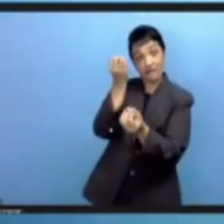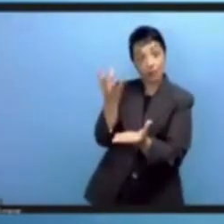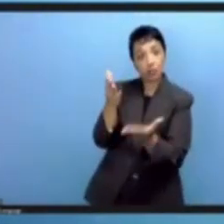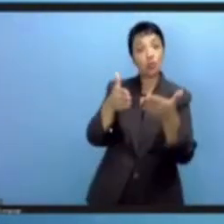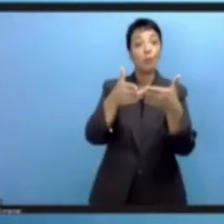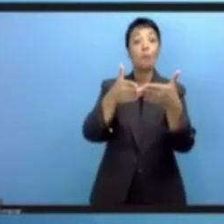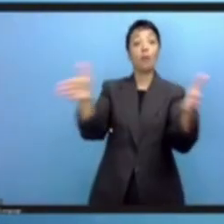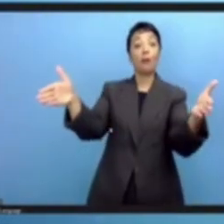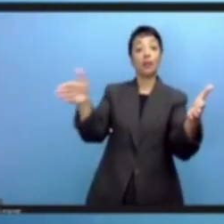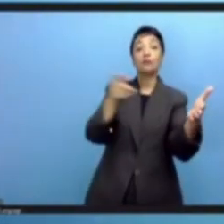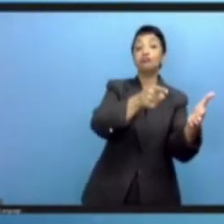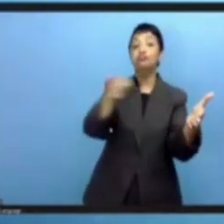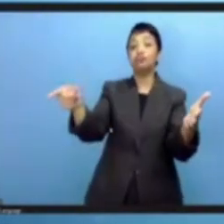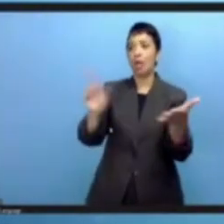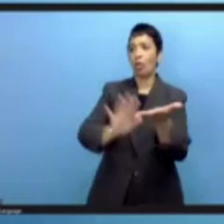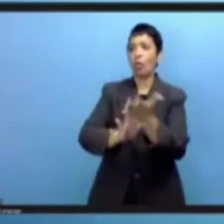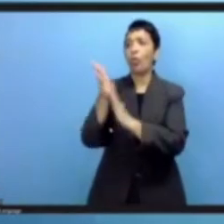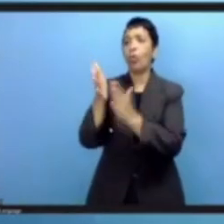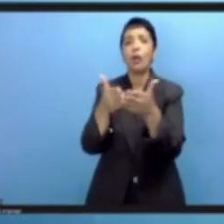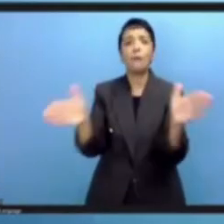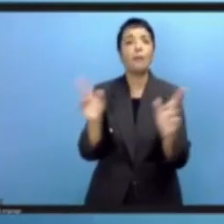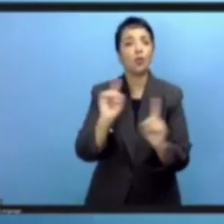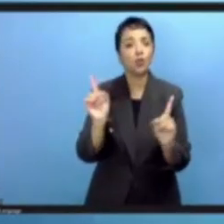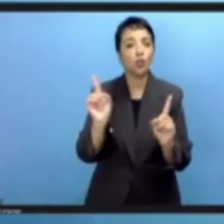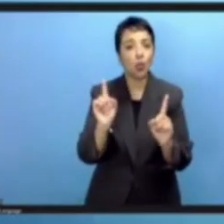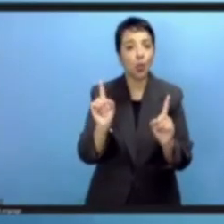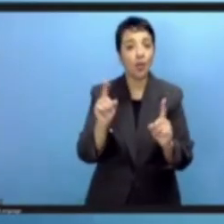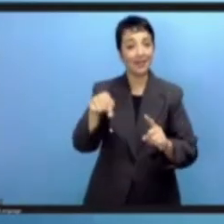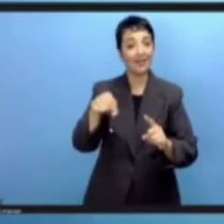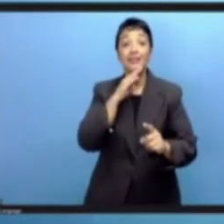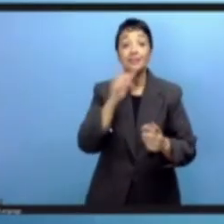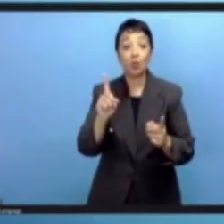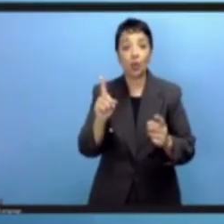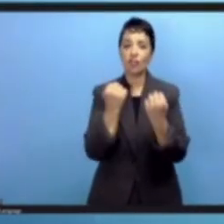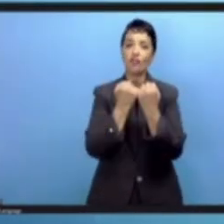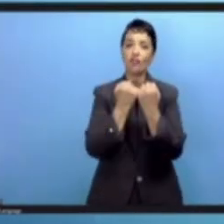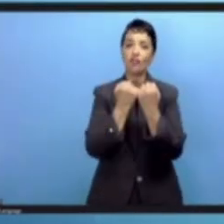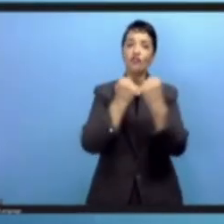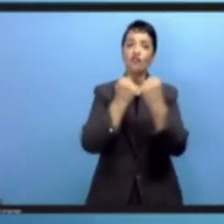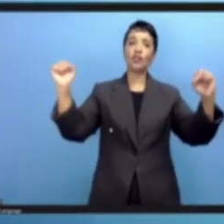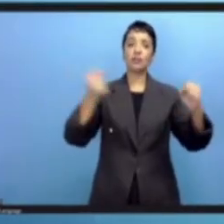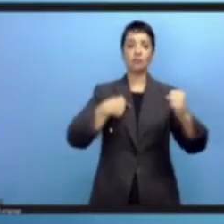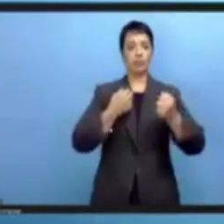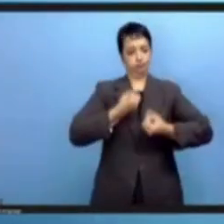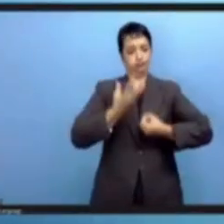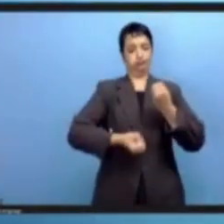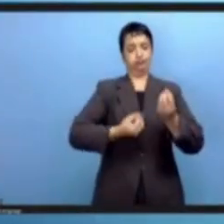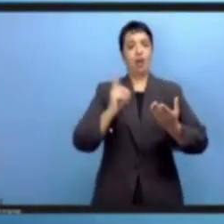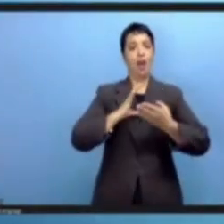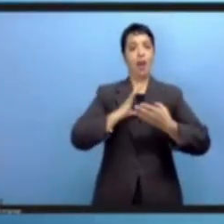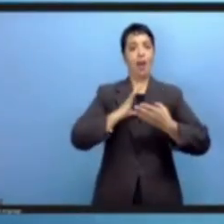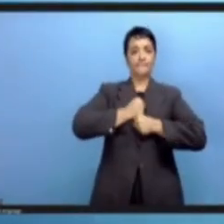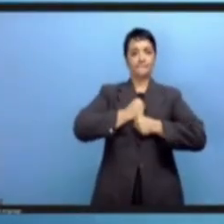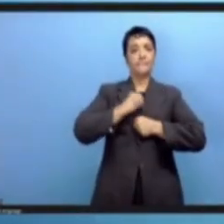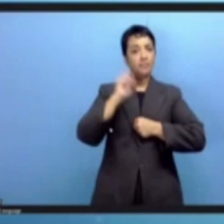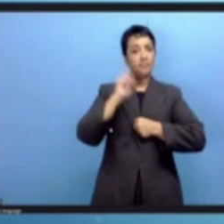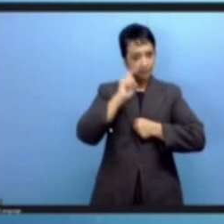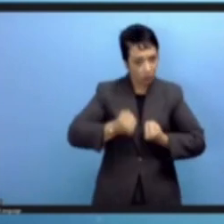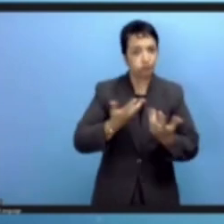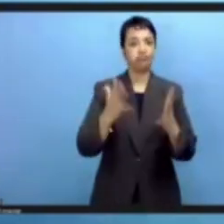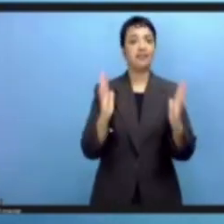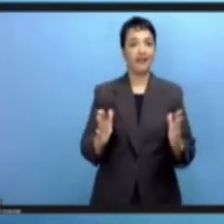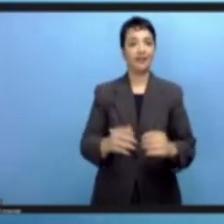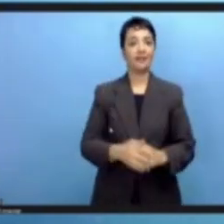façon qu'on puisse garantir la nature de bien public de l'information sans faire entrave à la liberté de